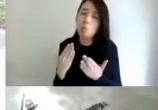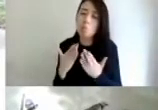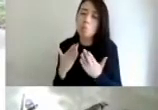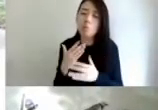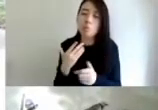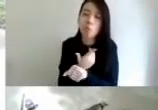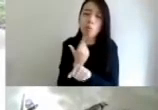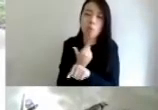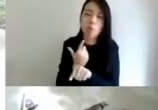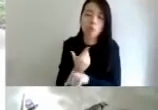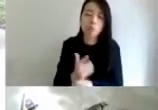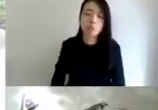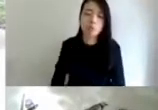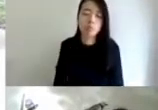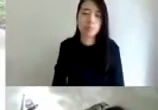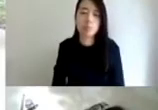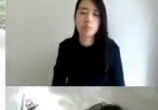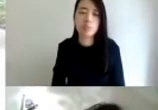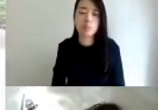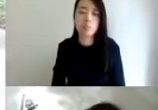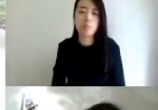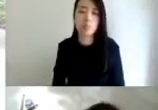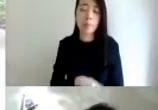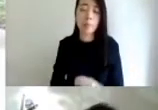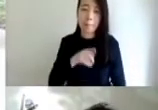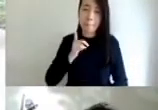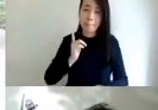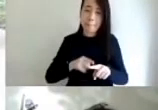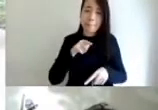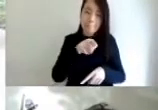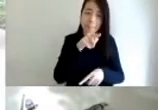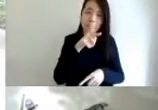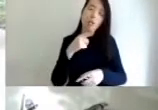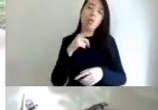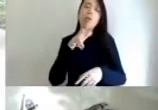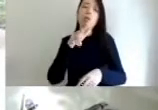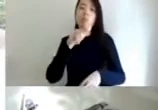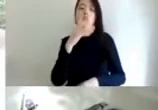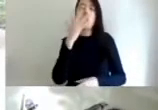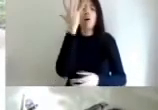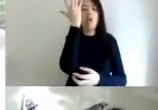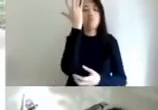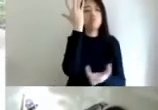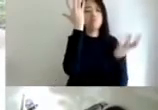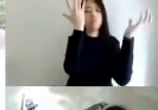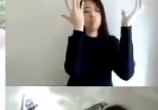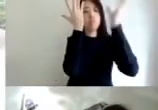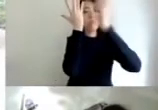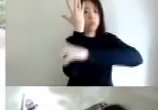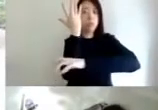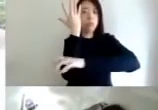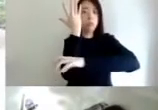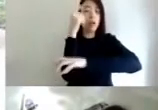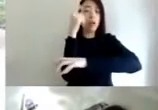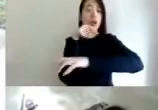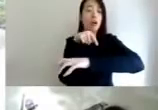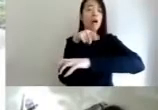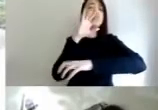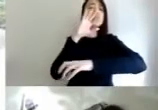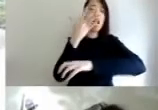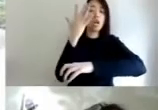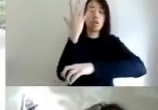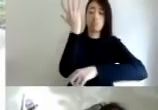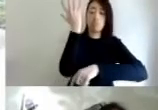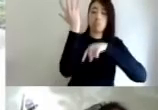佢你見到啦，佢雖然前面嗰棵樹咧就冧咗落嚟咧，咁但係後面嗰棵樹咧，即係後邊嗰棵